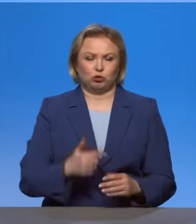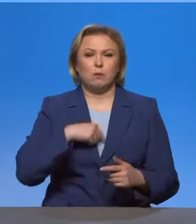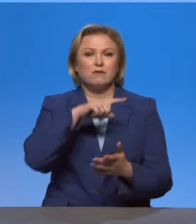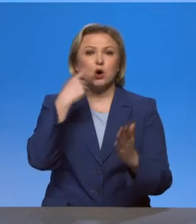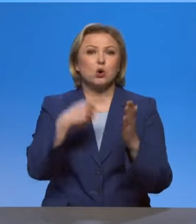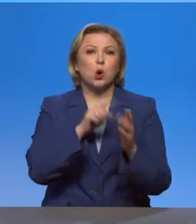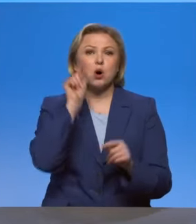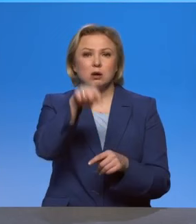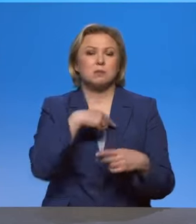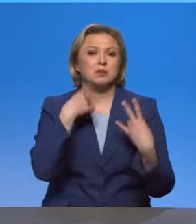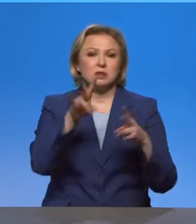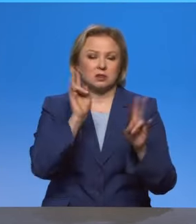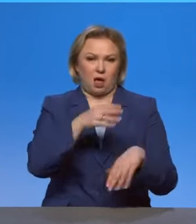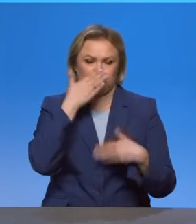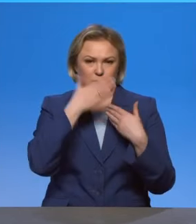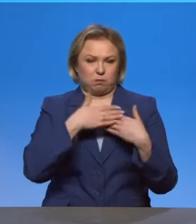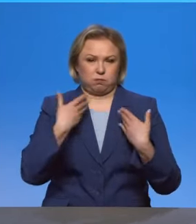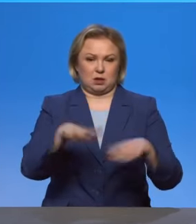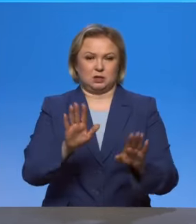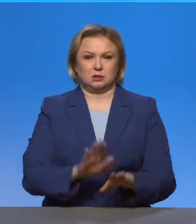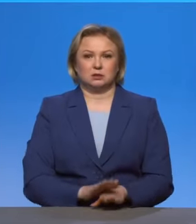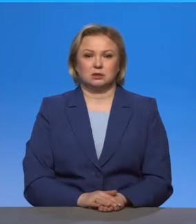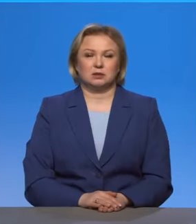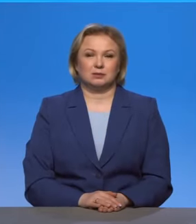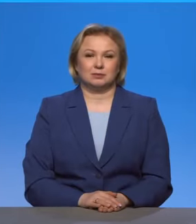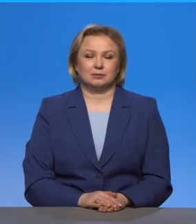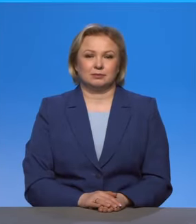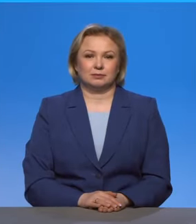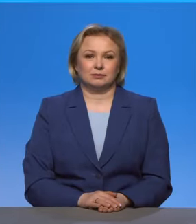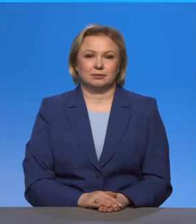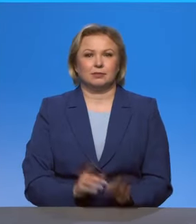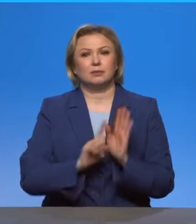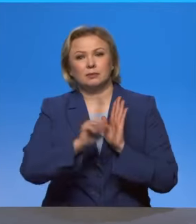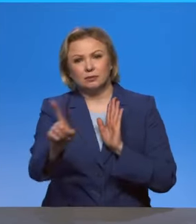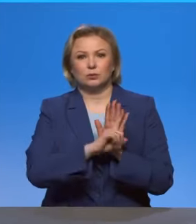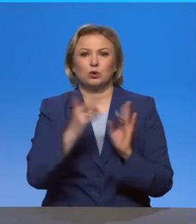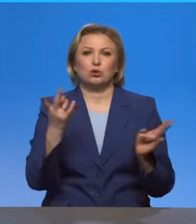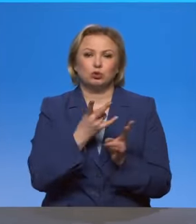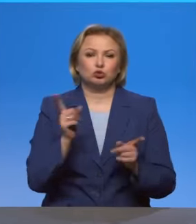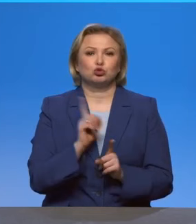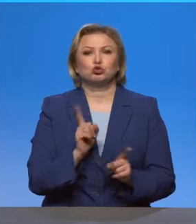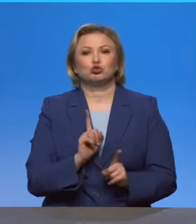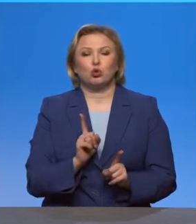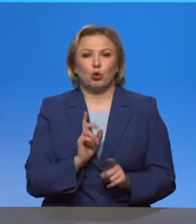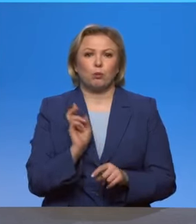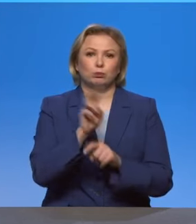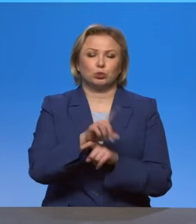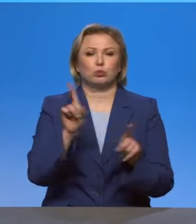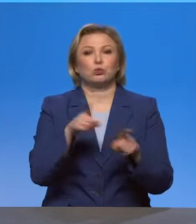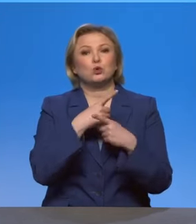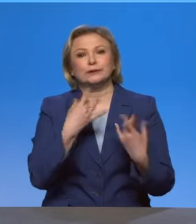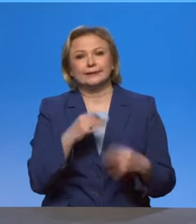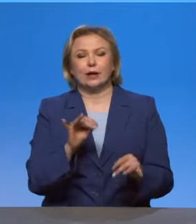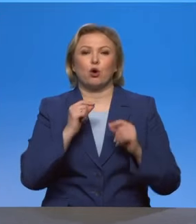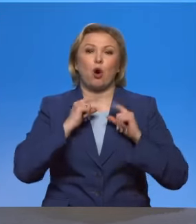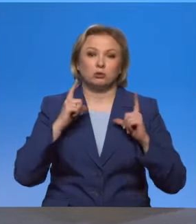Даже это другое. Единственное, съездите там, ну, куда-то на посетить, там, допустим, музей, там, концерт.